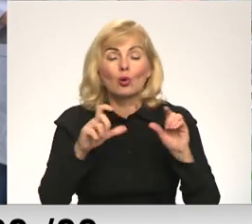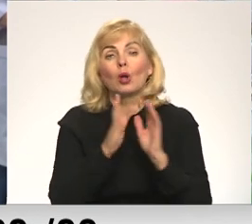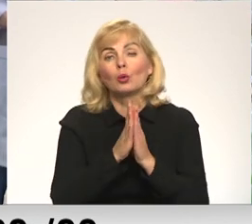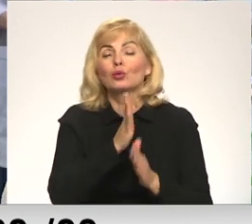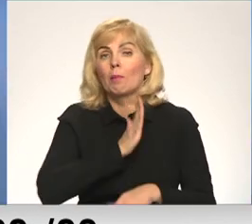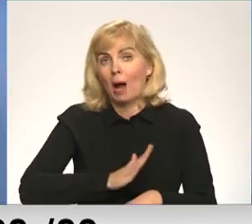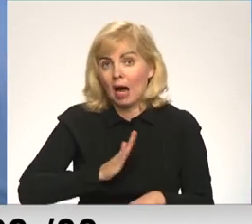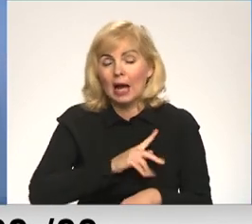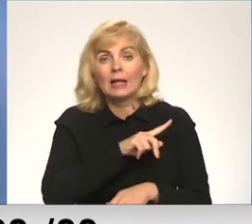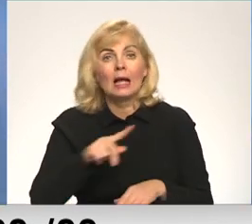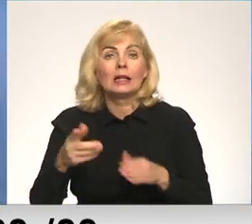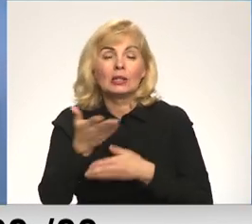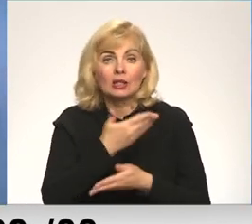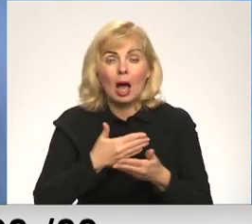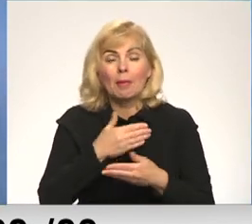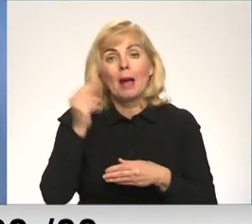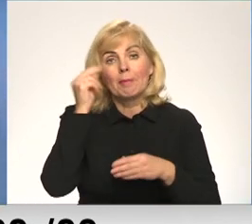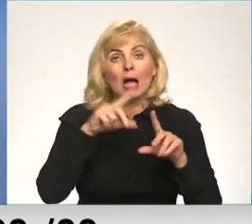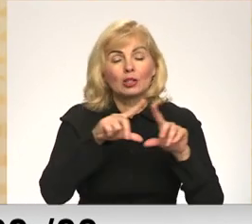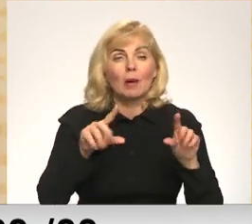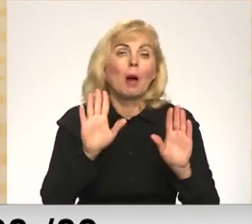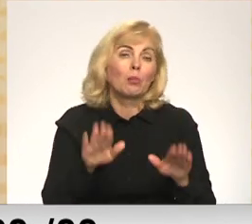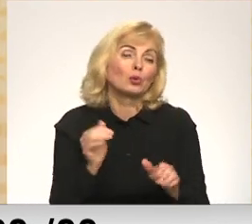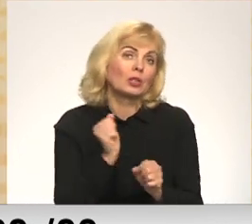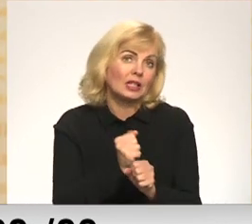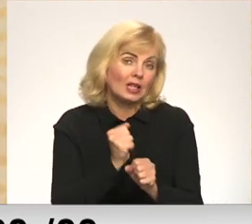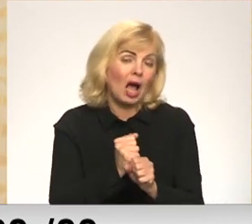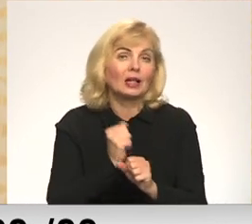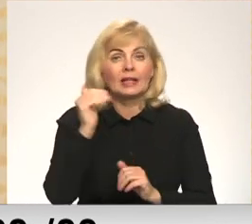nogaidīt, līdz sadarbībā ar mācību iestādēm tiks izstrādāti kritēriji un noteikumi.